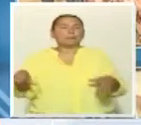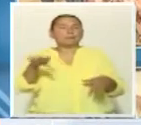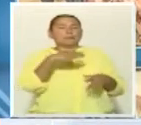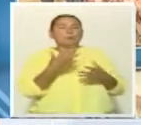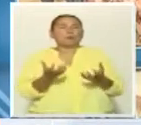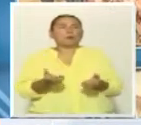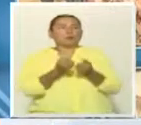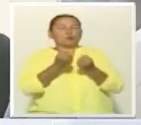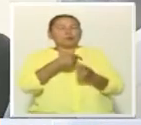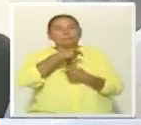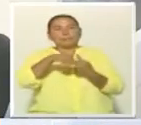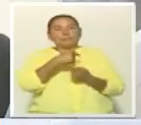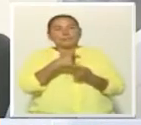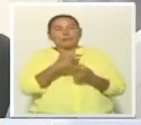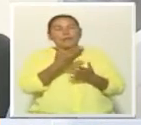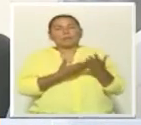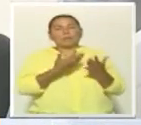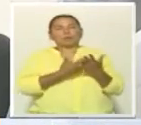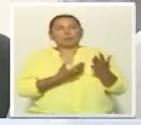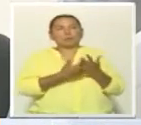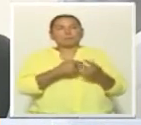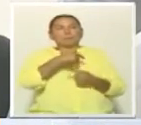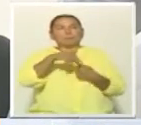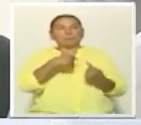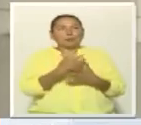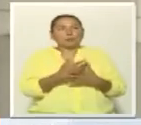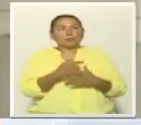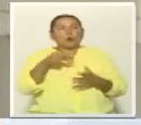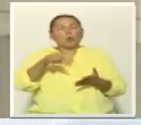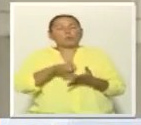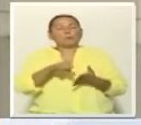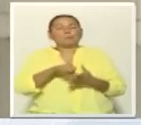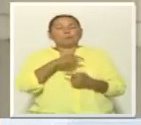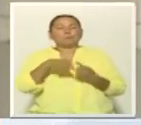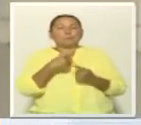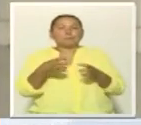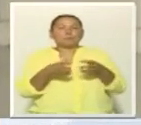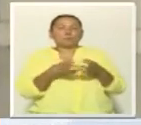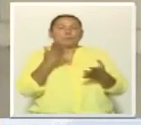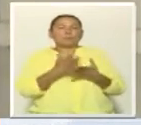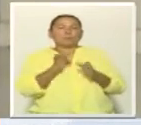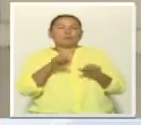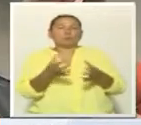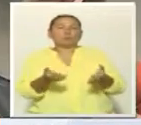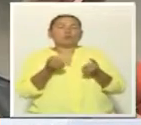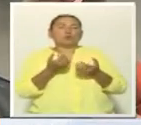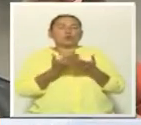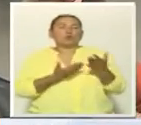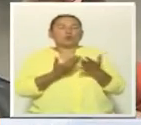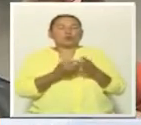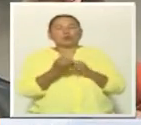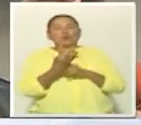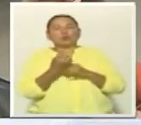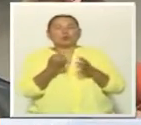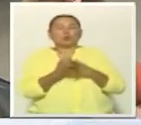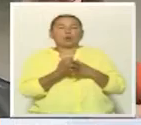всесторонней поддержки бизнеса и консультирования предпринимателей. У представителей бизнес-сообщества была возможность получить консультацию от